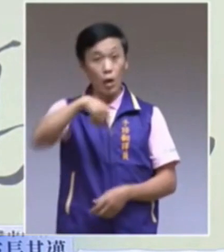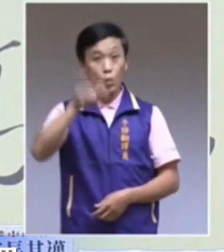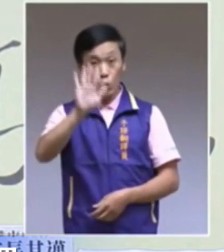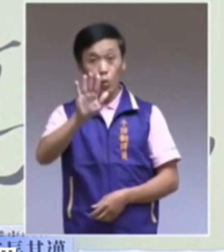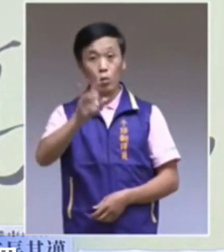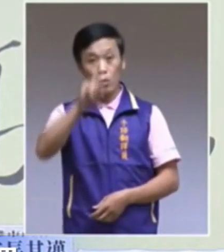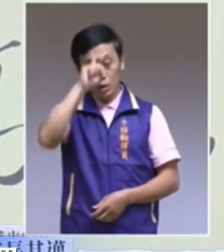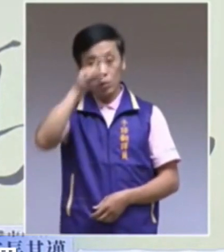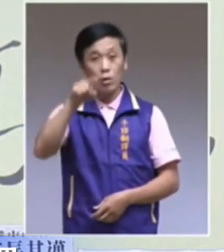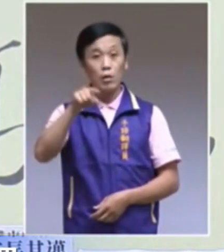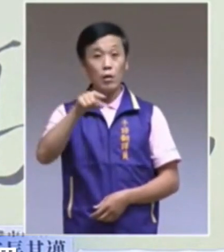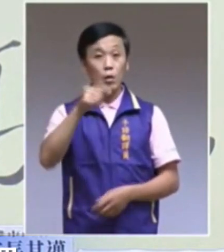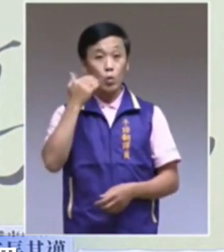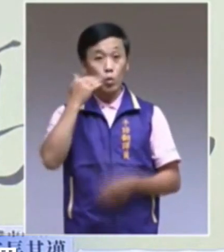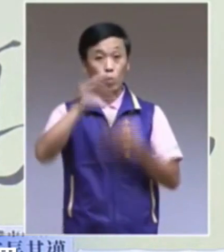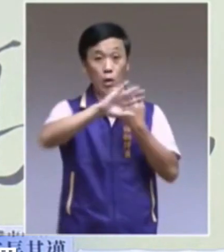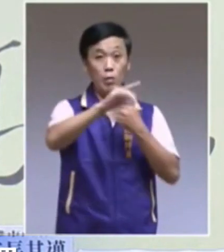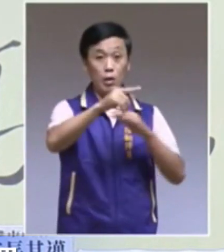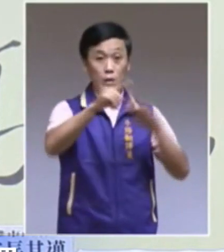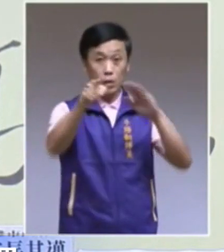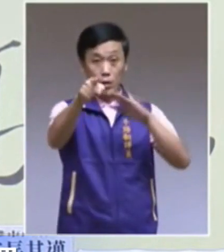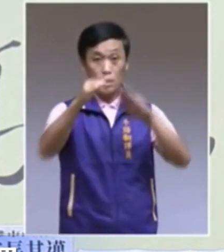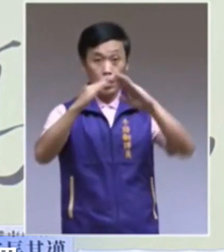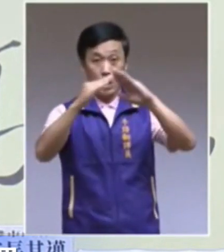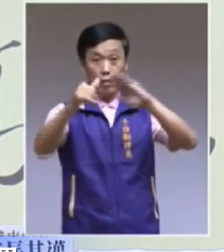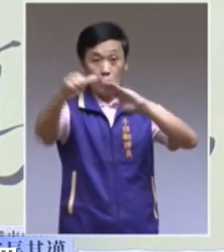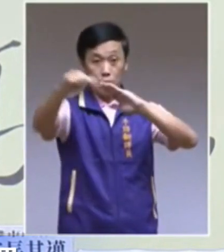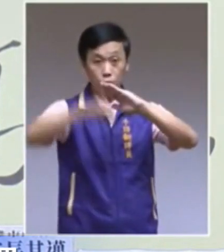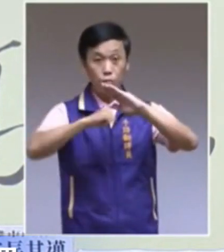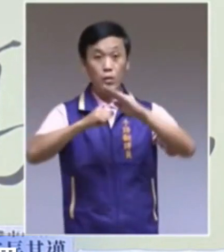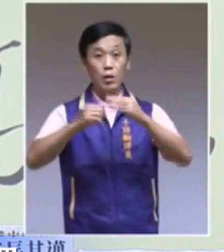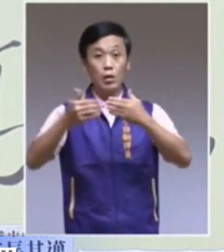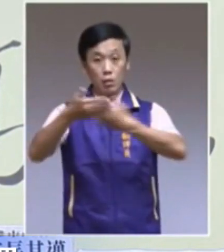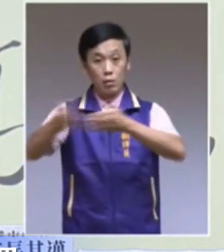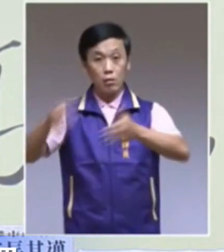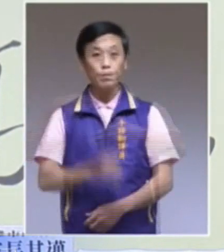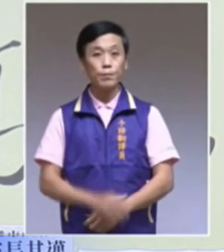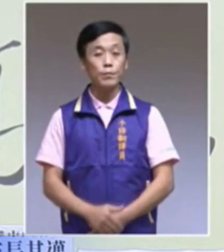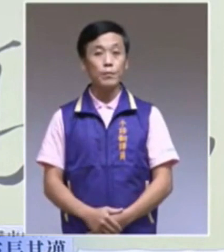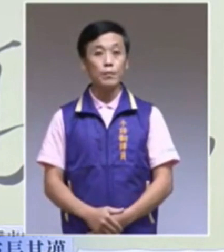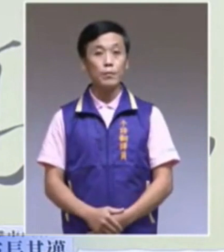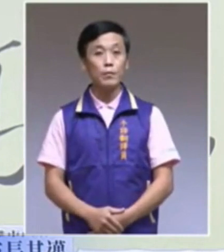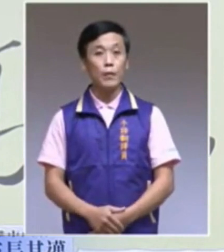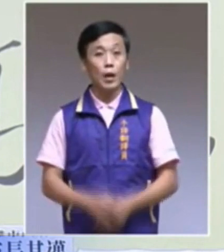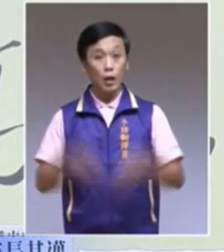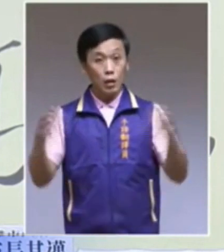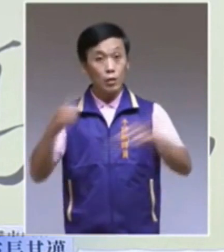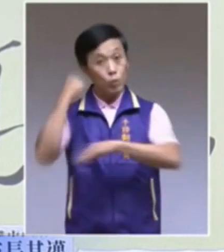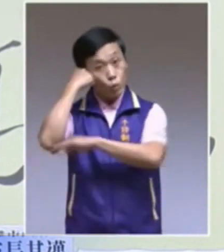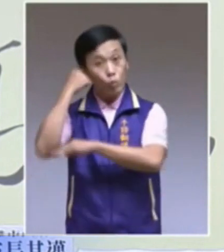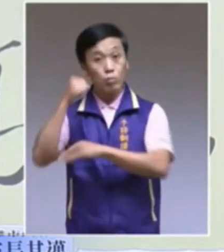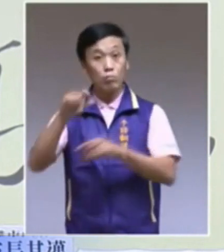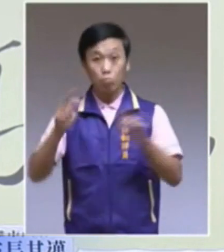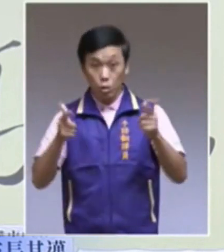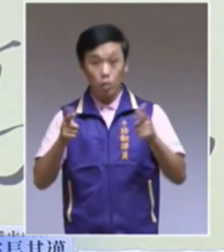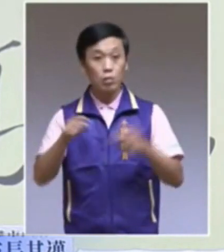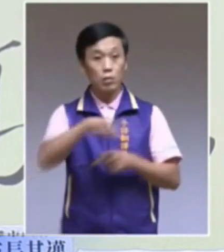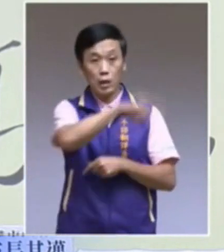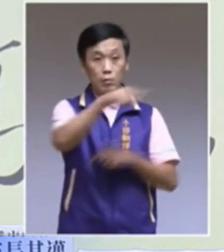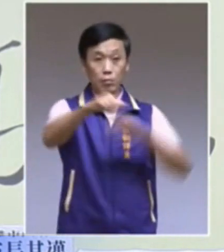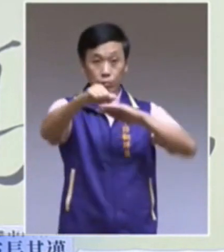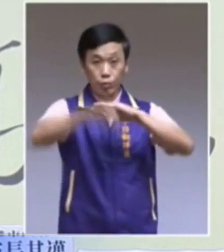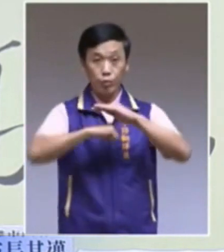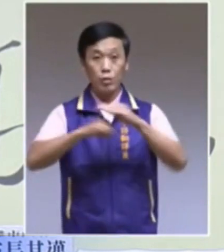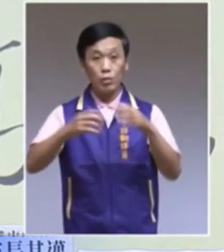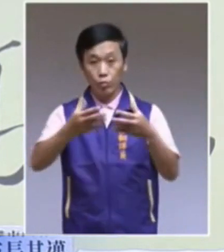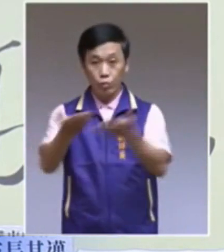家来的访客尽量要在室内也要戴上口罩。那非同住家人的群聚，